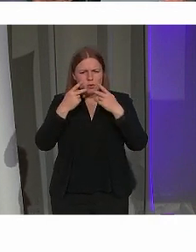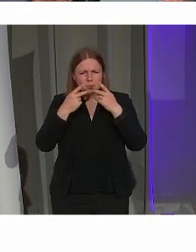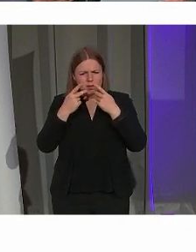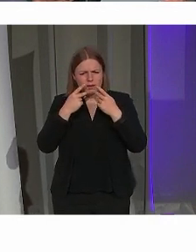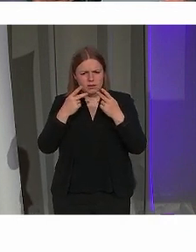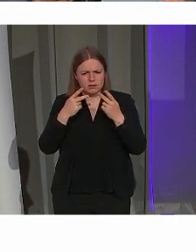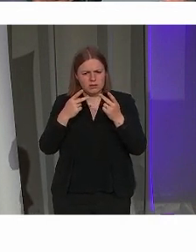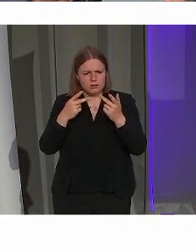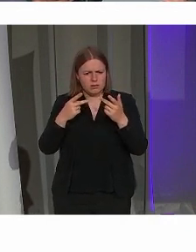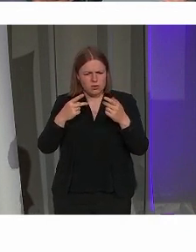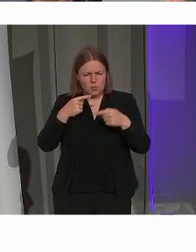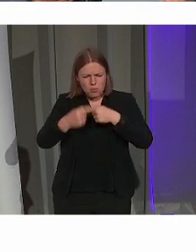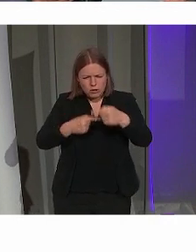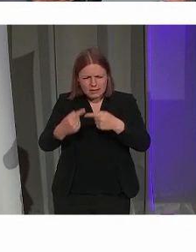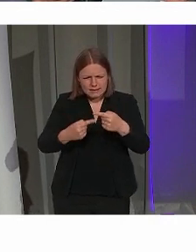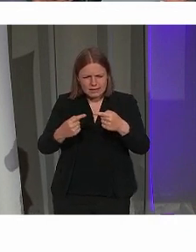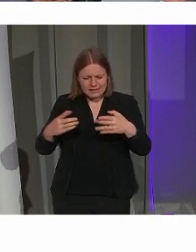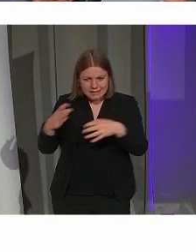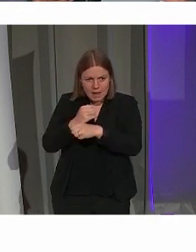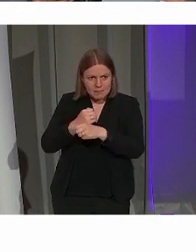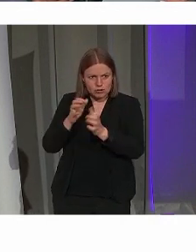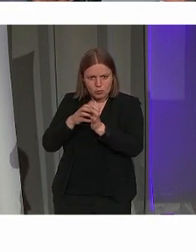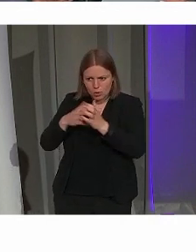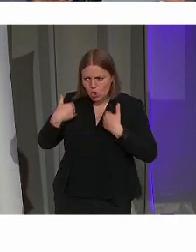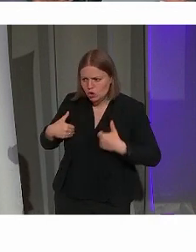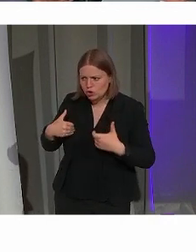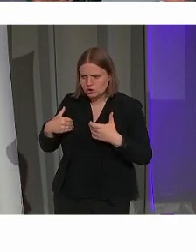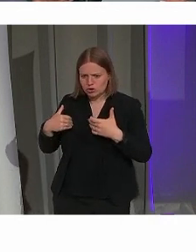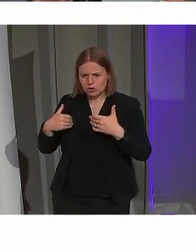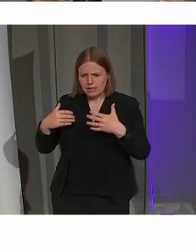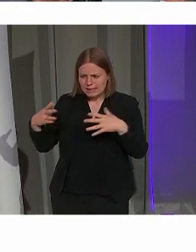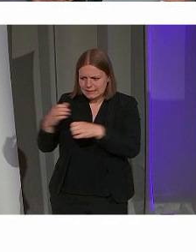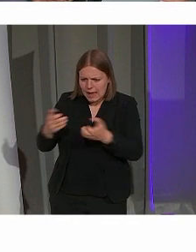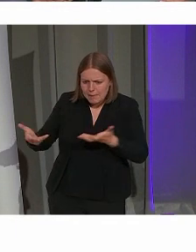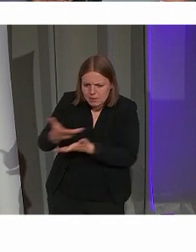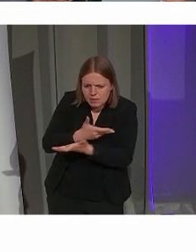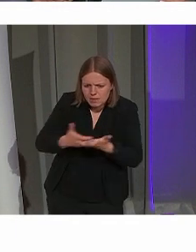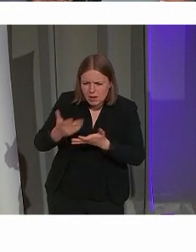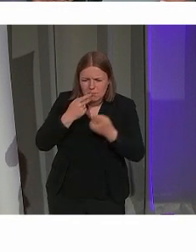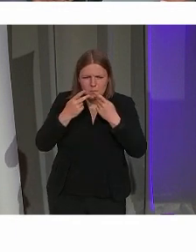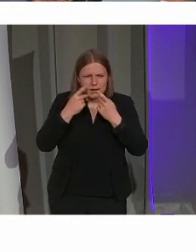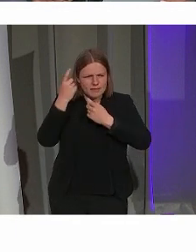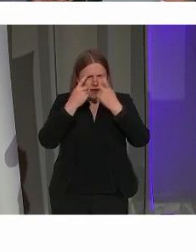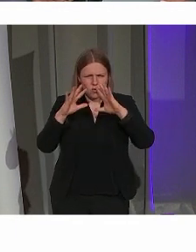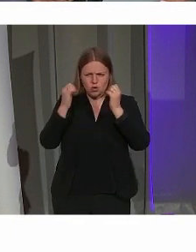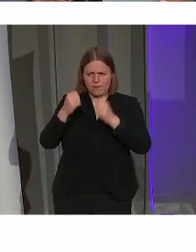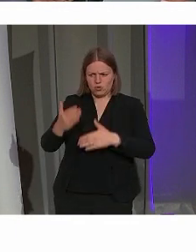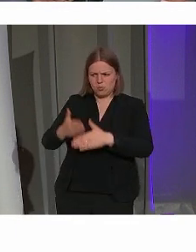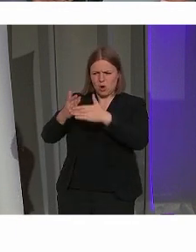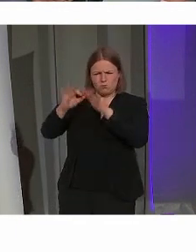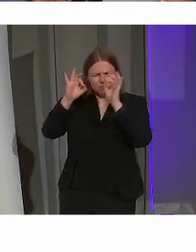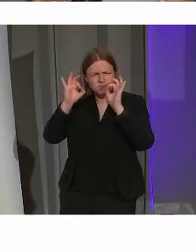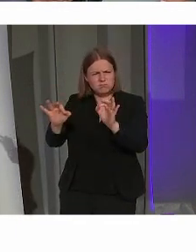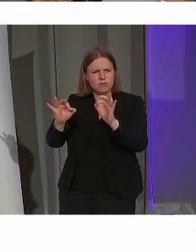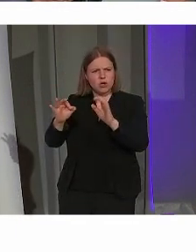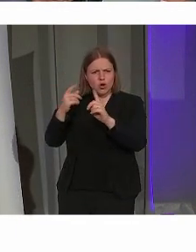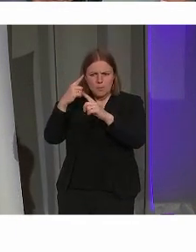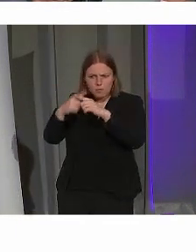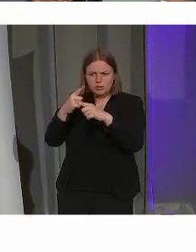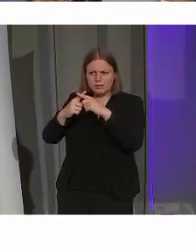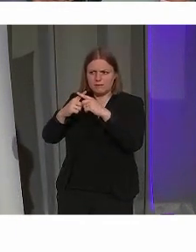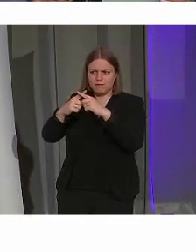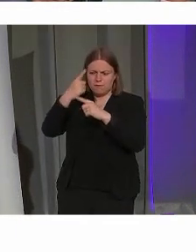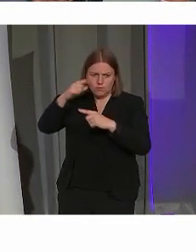architectuur voor iedereen, wil participatoire processen voor gebruikers in de creatie van